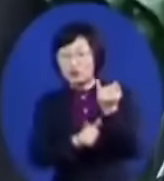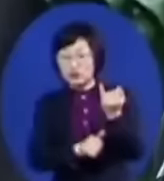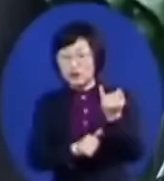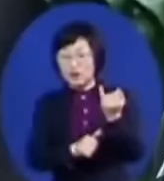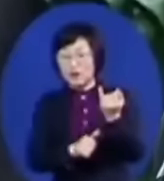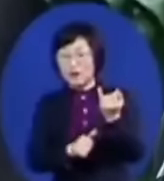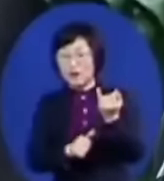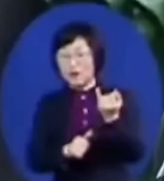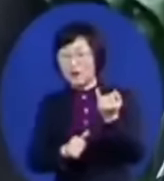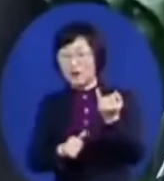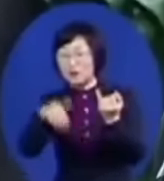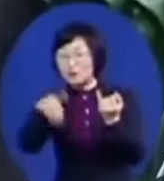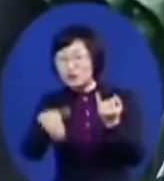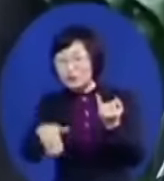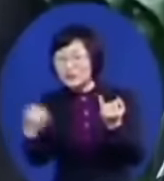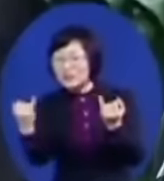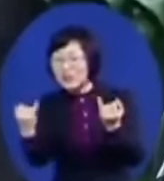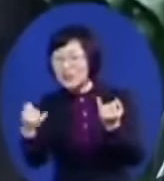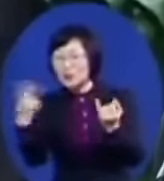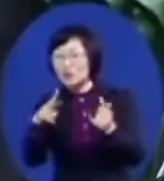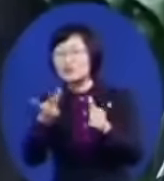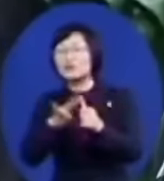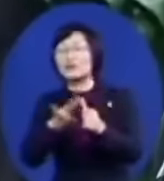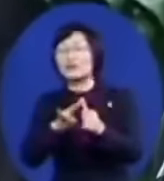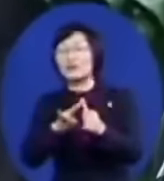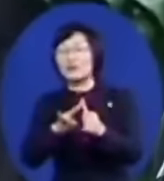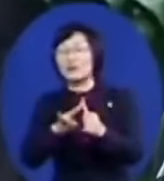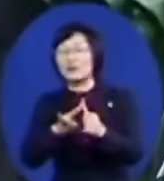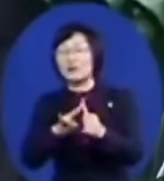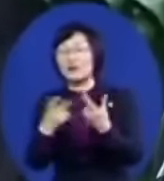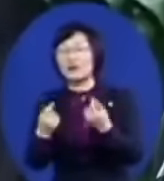마누라 몸종을 데리고서 살았습니다.